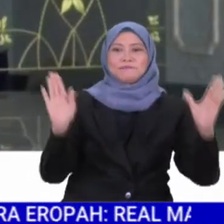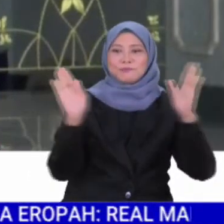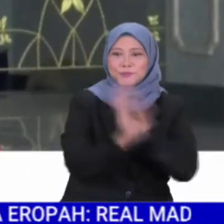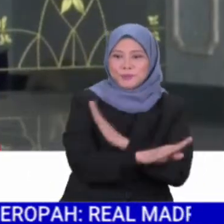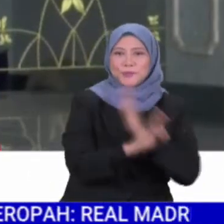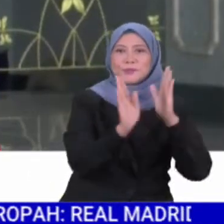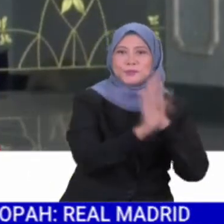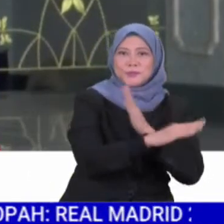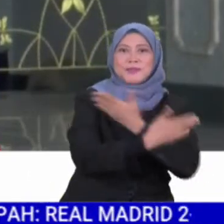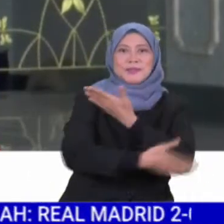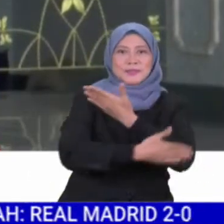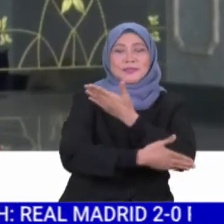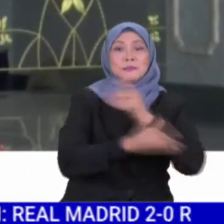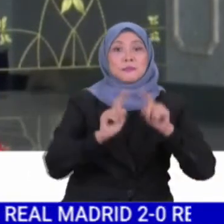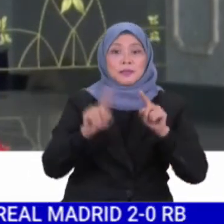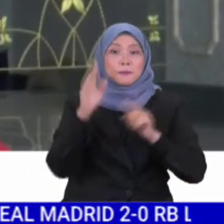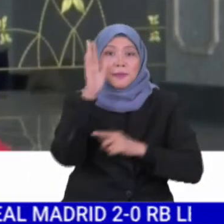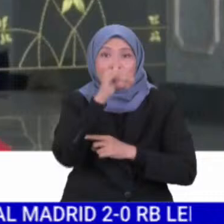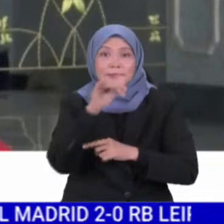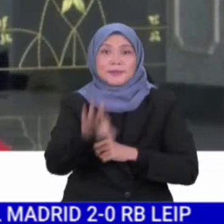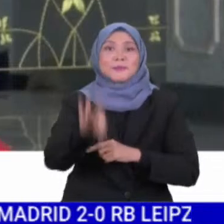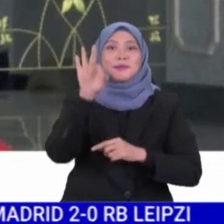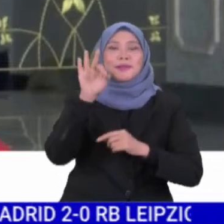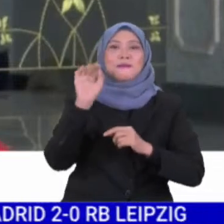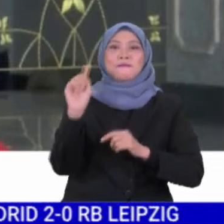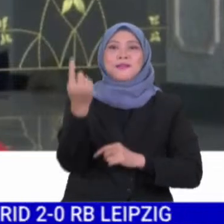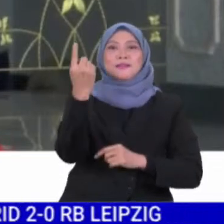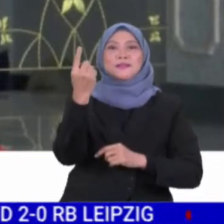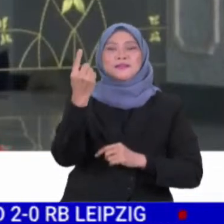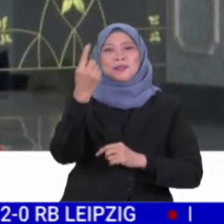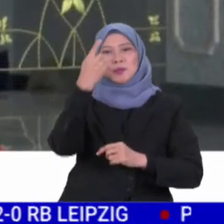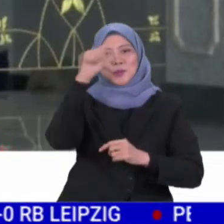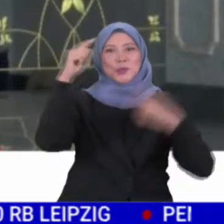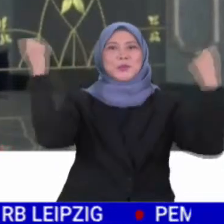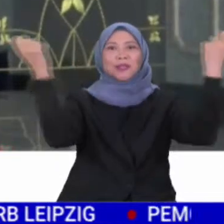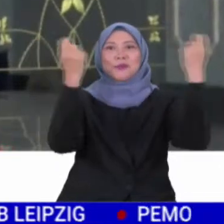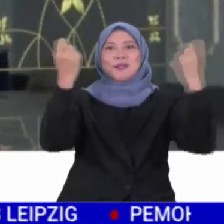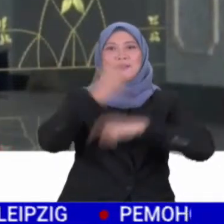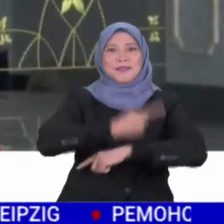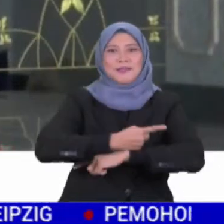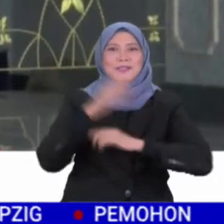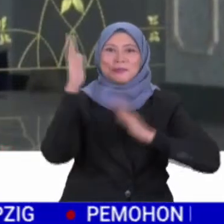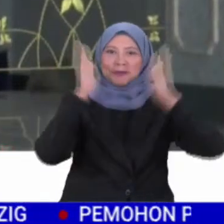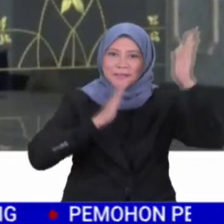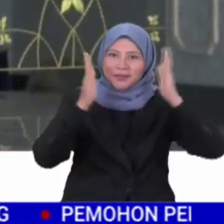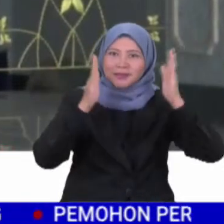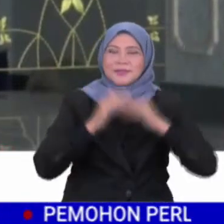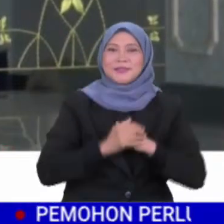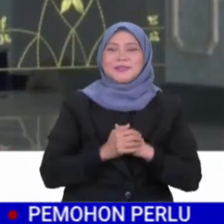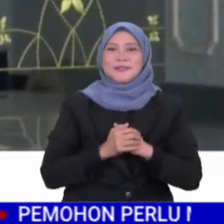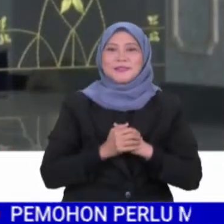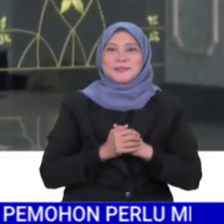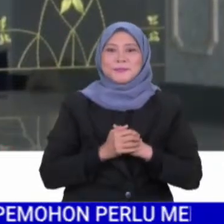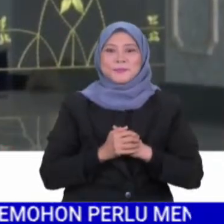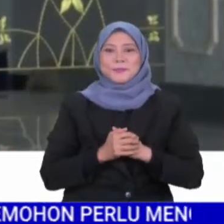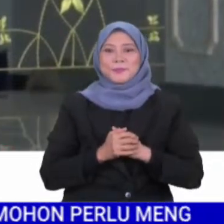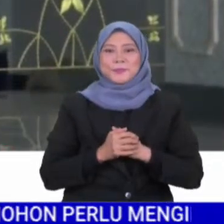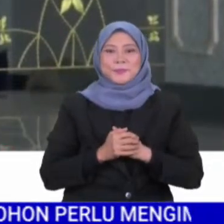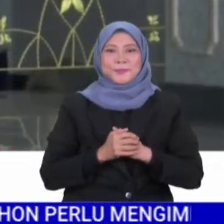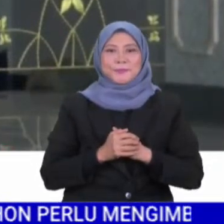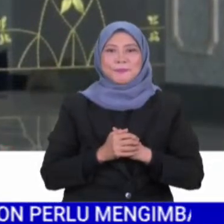bergila-gila. Jadi Melaka telah dipilih sebagai negeri pertama untuk sambutan Hari Malaysia berbanding dengan sebelum ini saya sebutkan